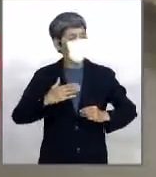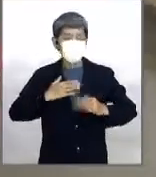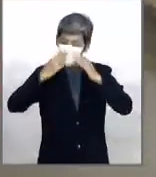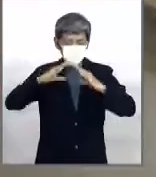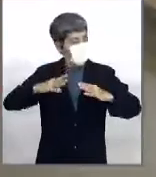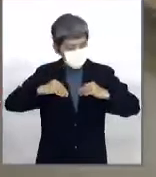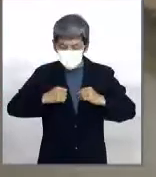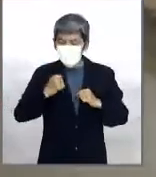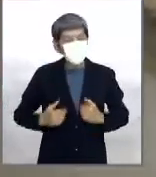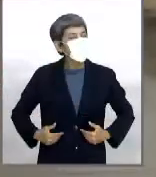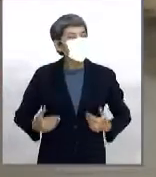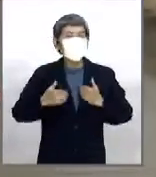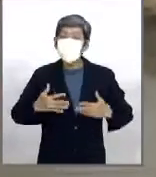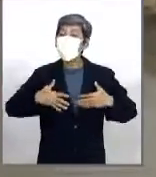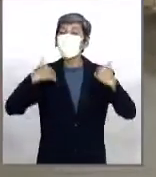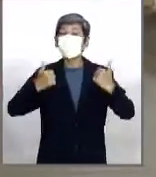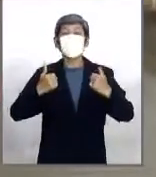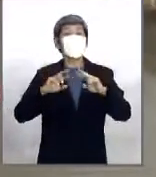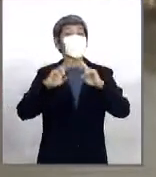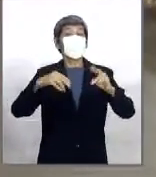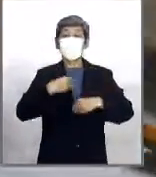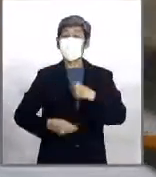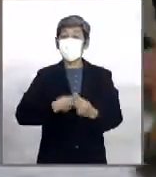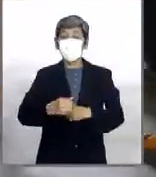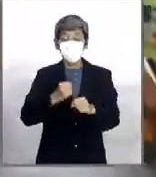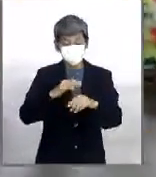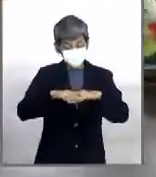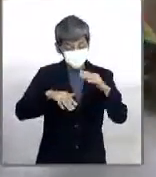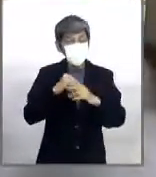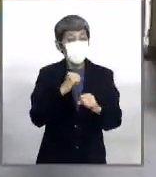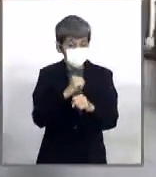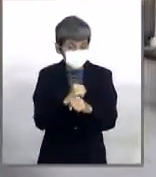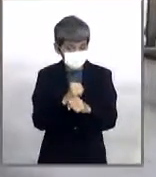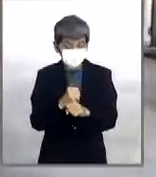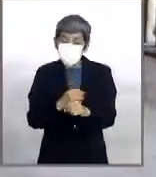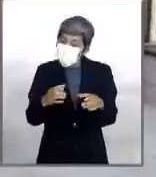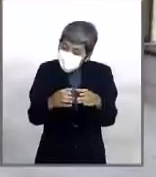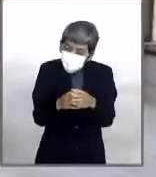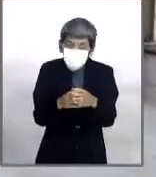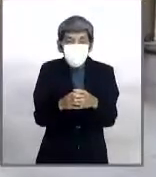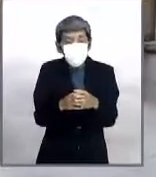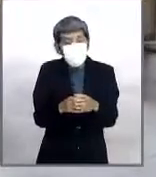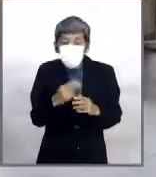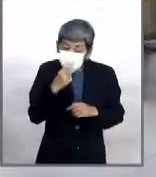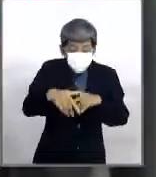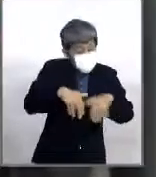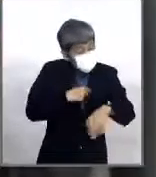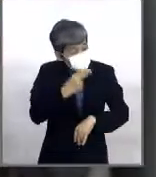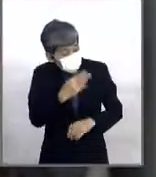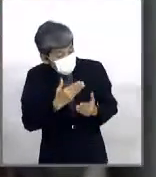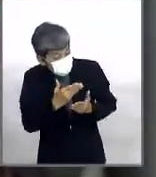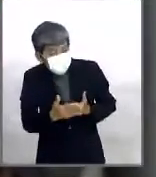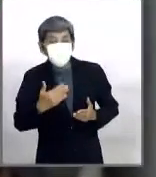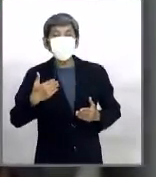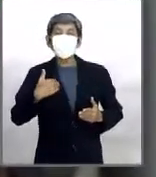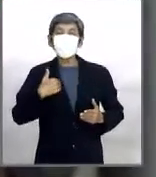ใช้ชีวิตหลังจากนั้นให้มีความสุขแล้ววันนี้เขาก็เป็นเจ้าของกิจการของตัวเองทำงานฝีมือของตัวเองแล้วเขาก็มีกลุ่มลูกค้ามีคนที่ผ่านไปผ่านมาสนใจสินค้า